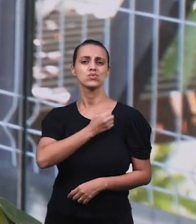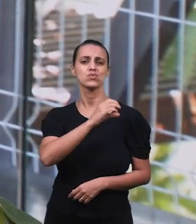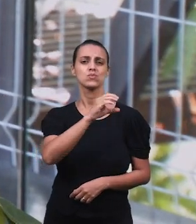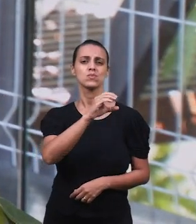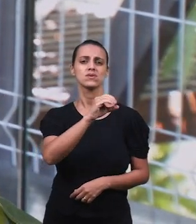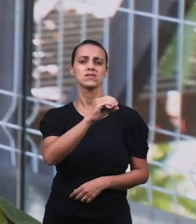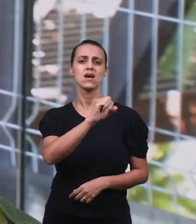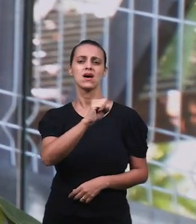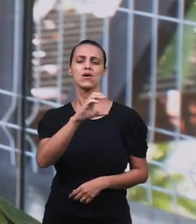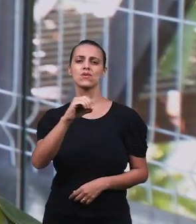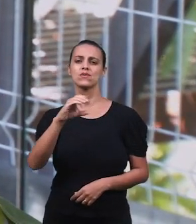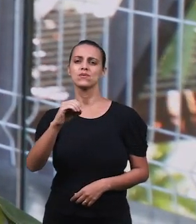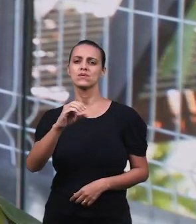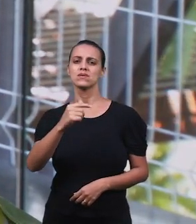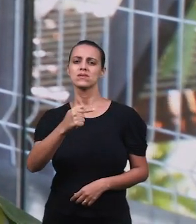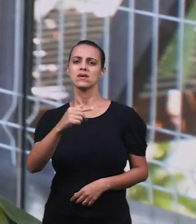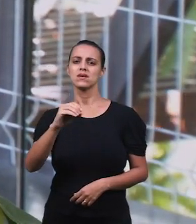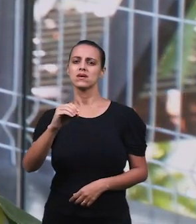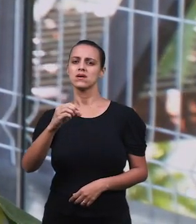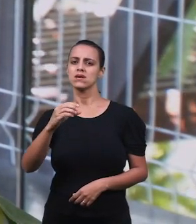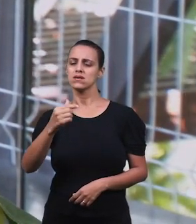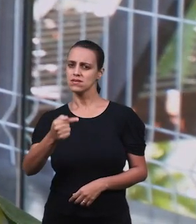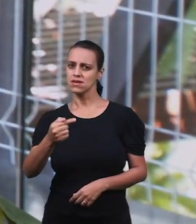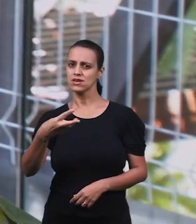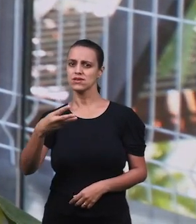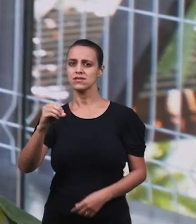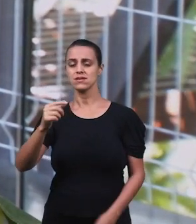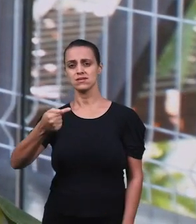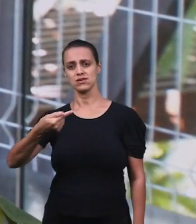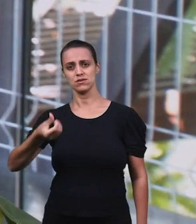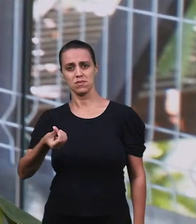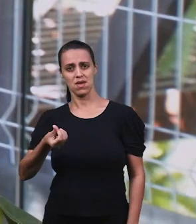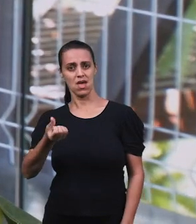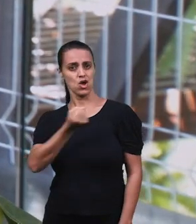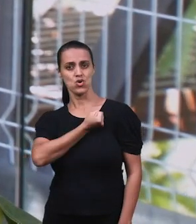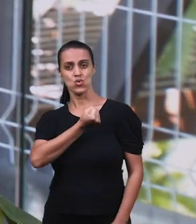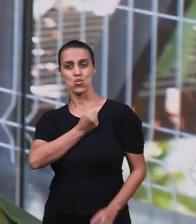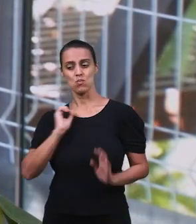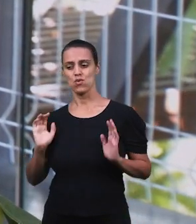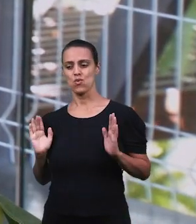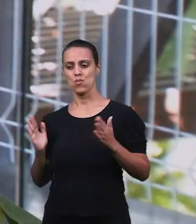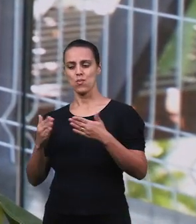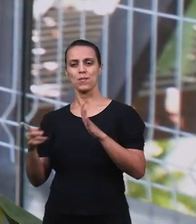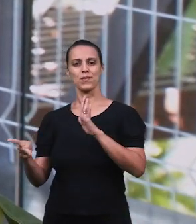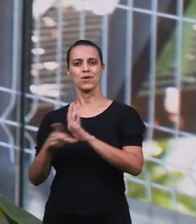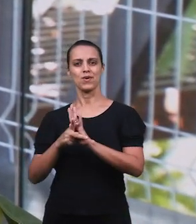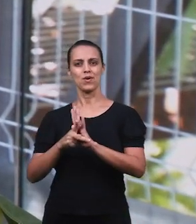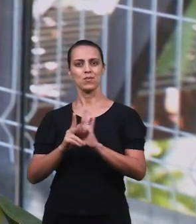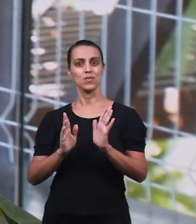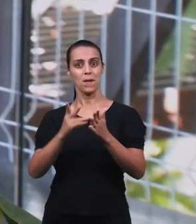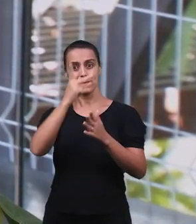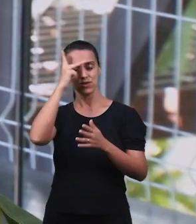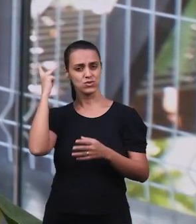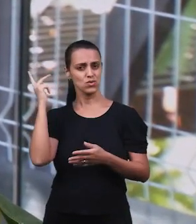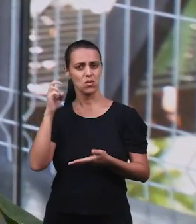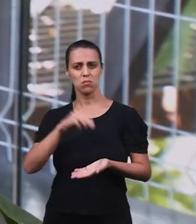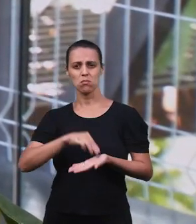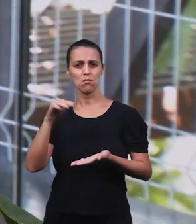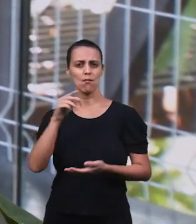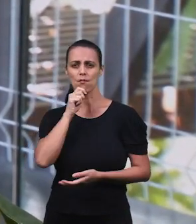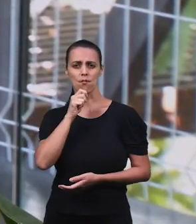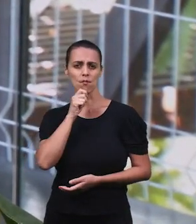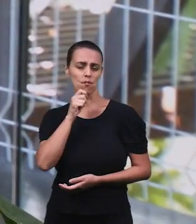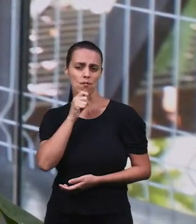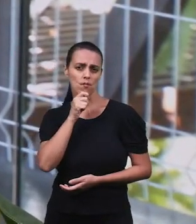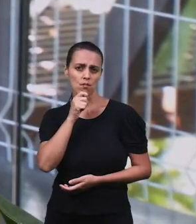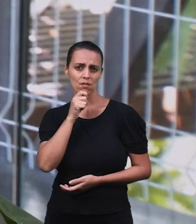s'affiche à l'écran 0800 707 376. Ce numéro, c'est exclusif pour répondre à ceux qu'au